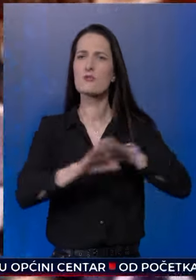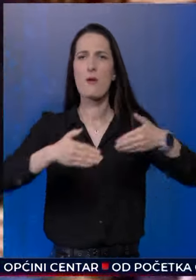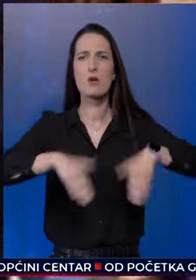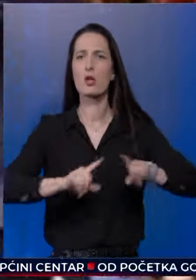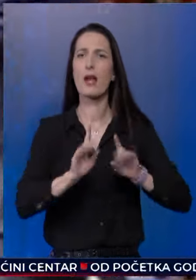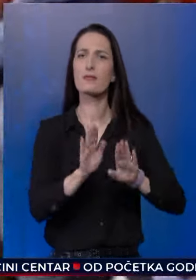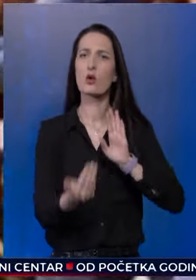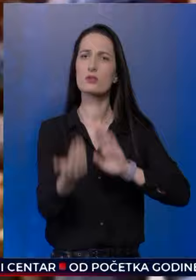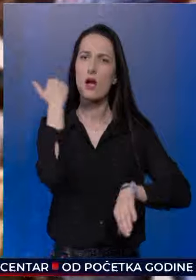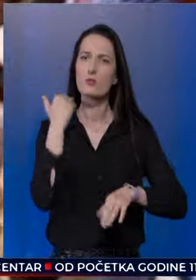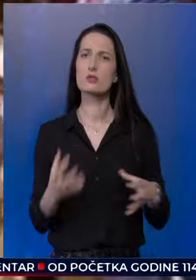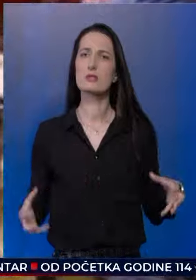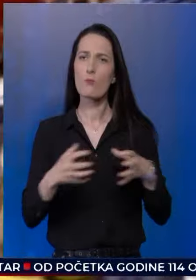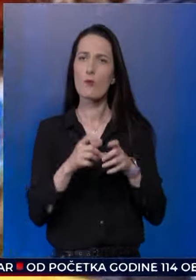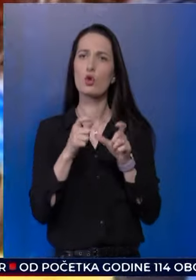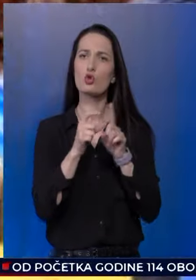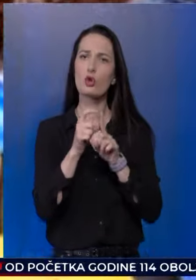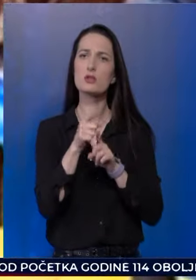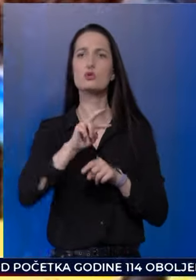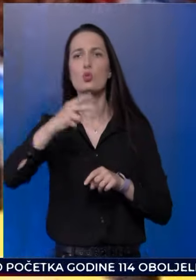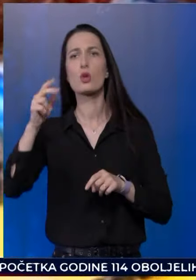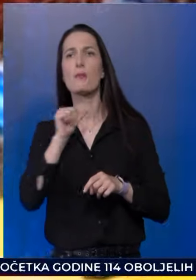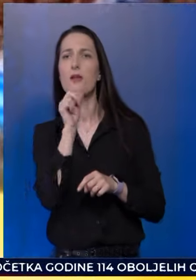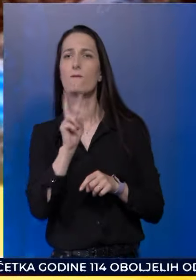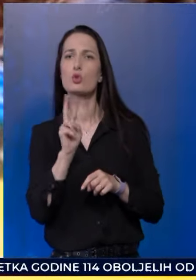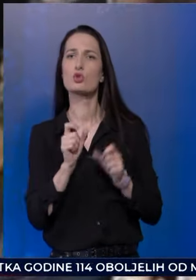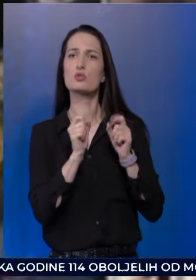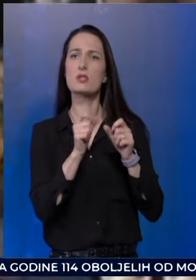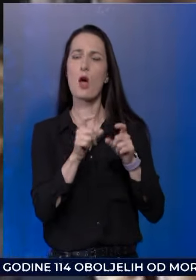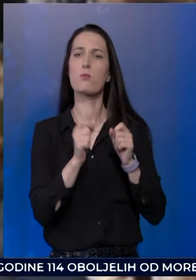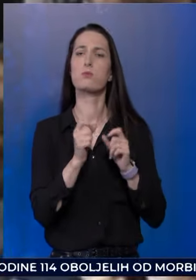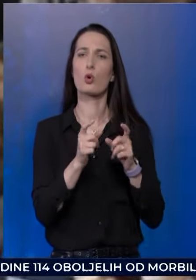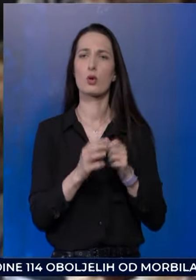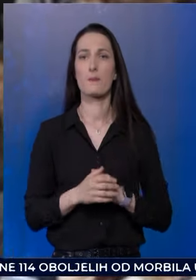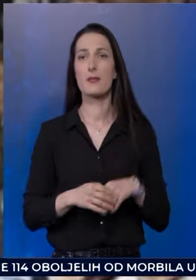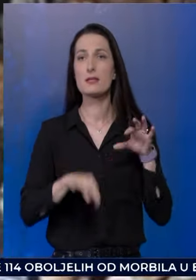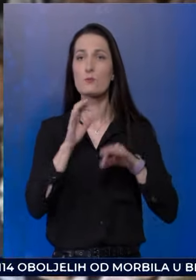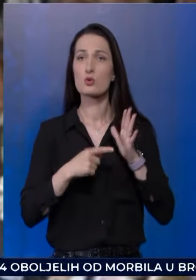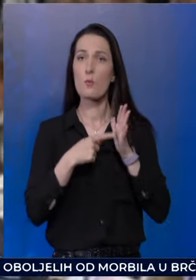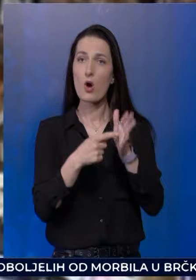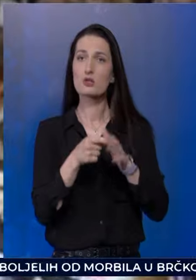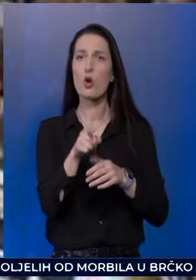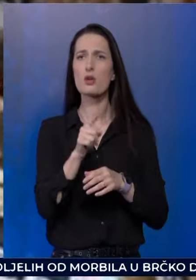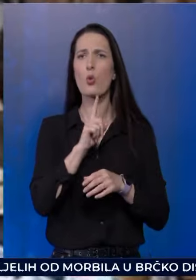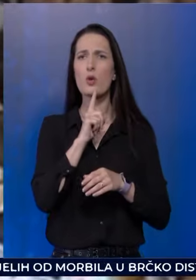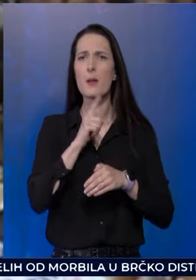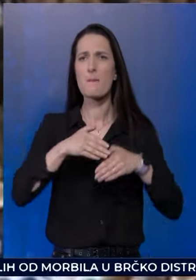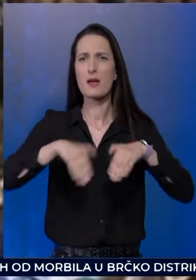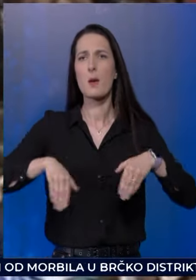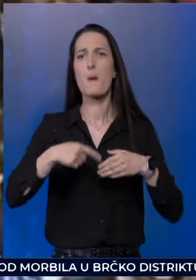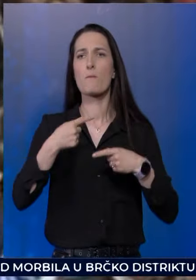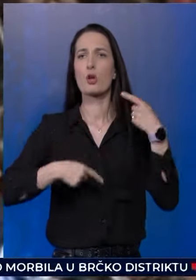davno saborovao je Dodik s drugima i Vučiću slao ne baš najljepše poruke. Izbori su pokazali da su ove marginalne političke